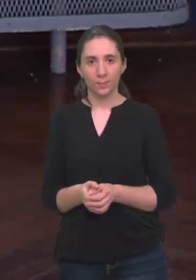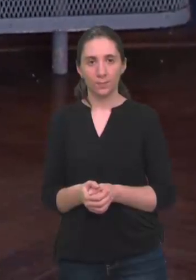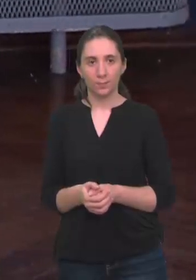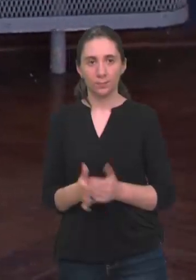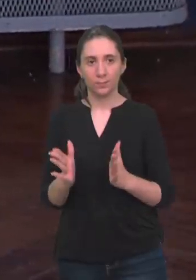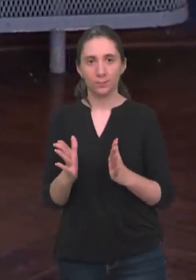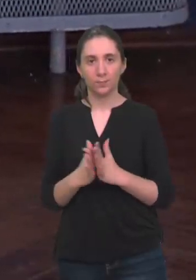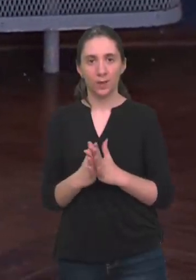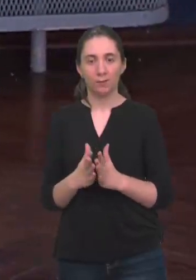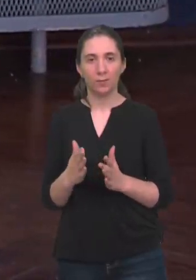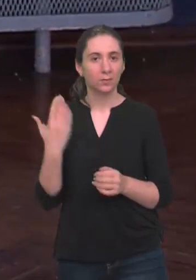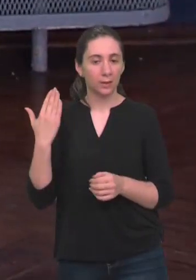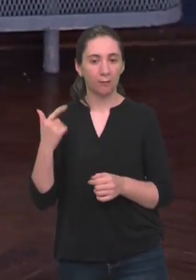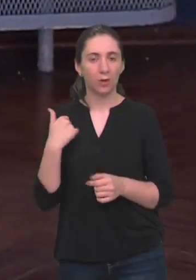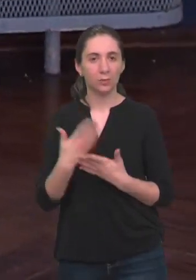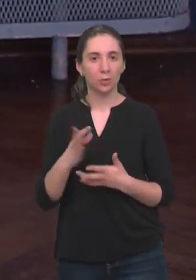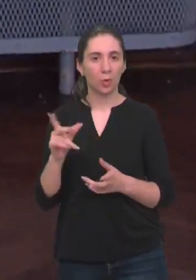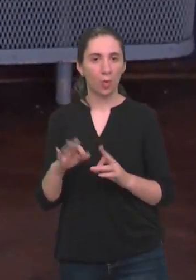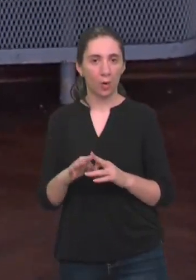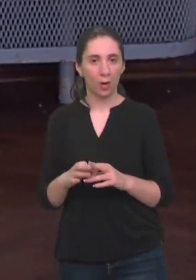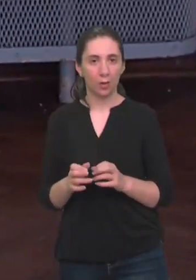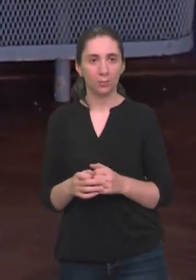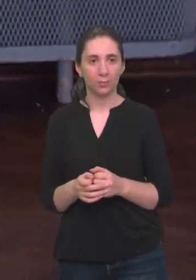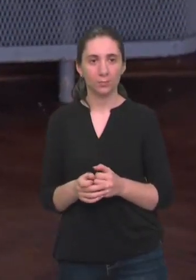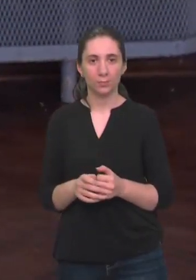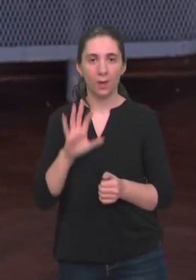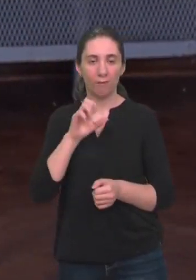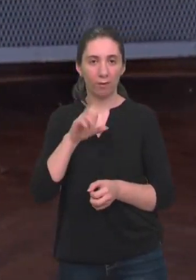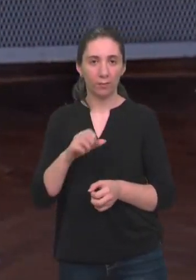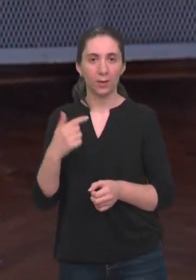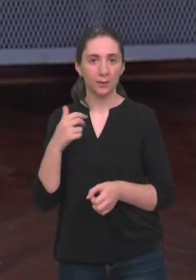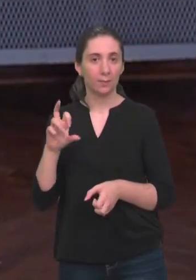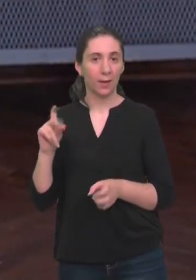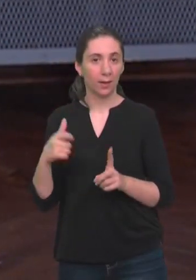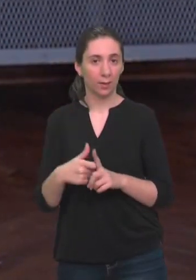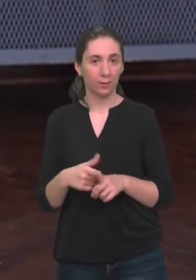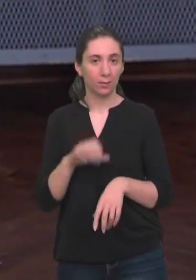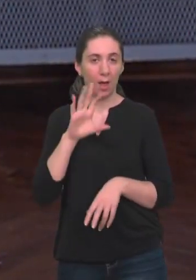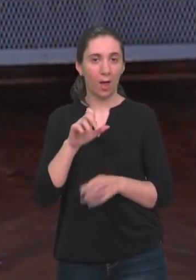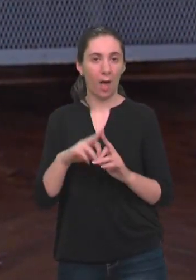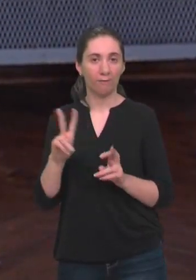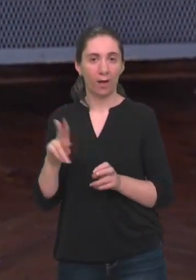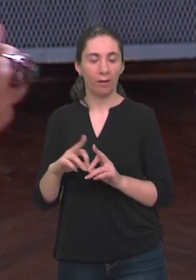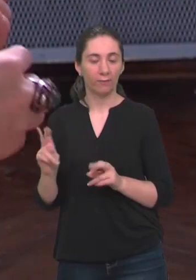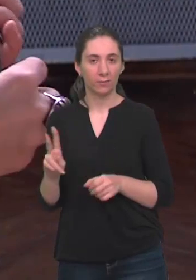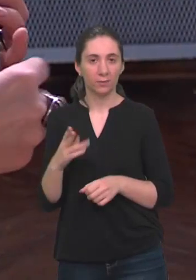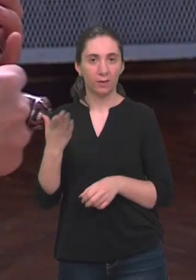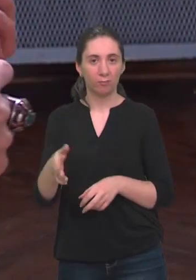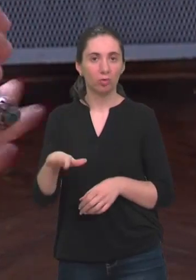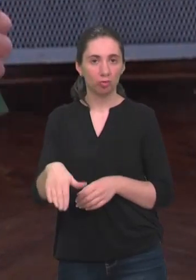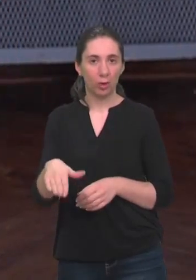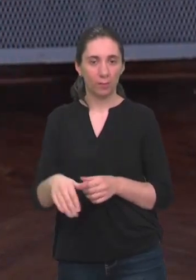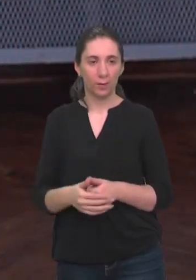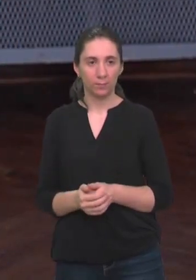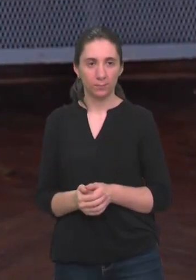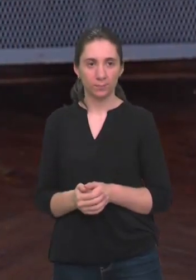Bravo, ja sam Zola, a-a, ja sam Erik, a-a, evo ti šapa.